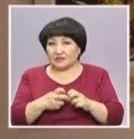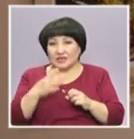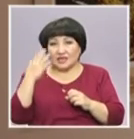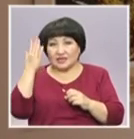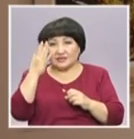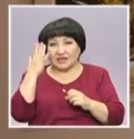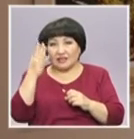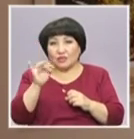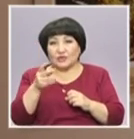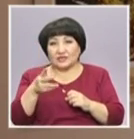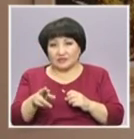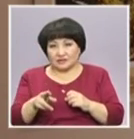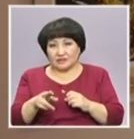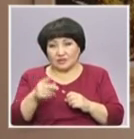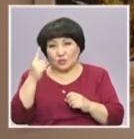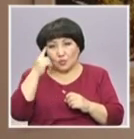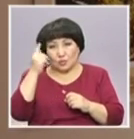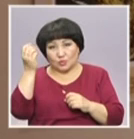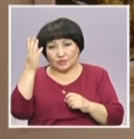жағын әсіресе